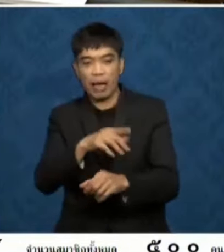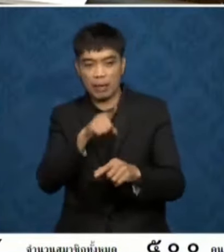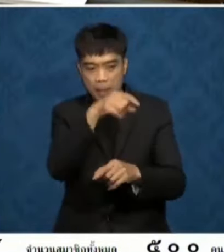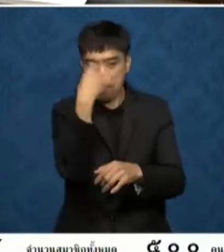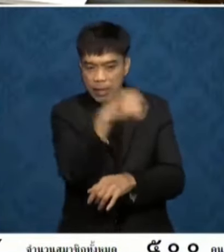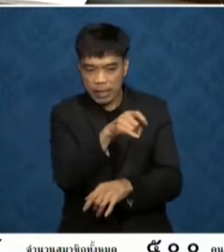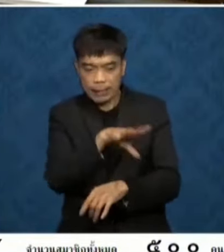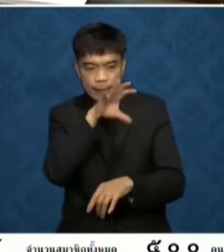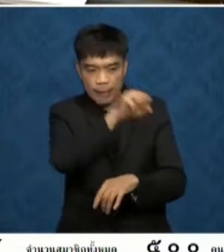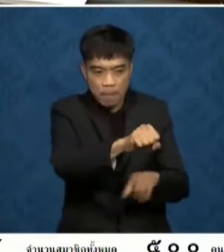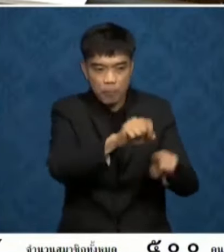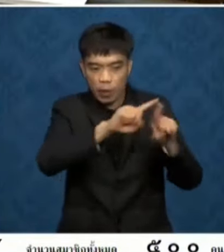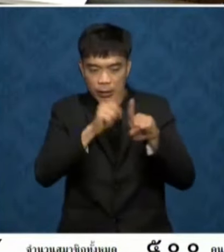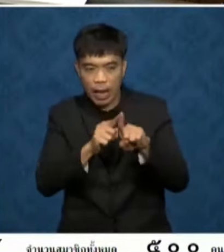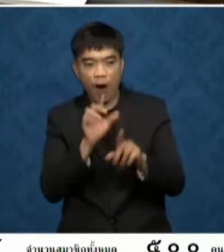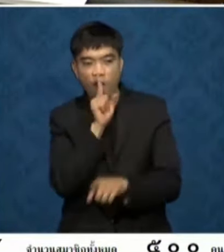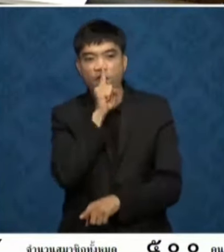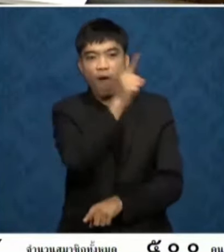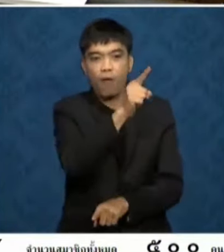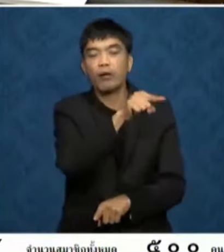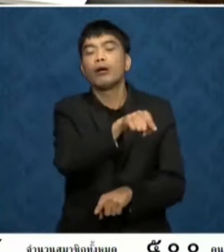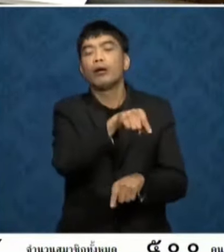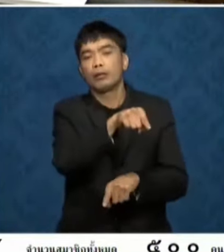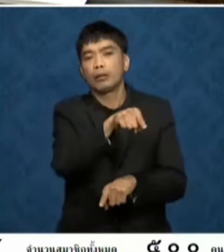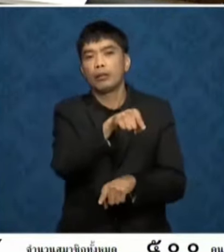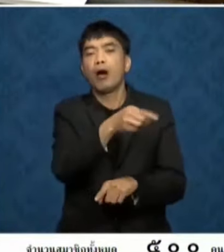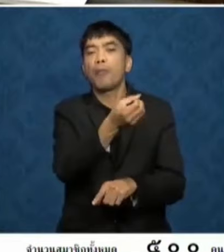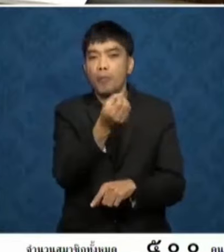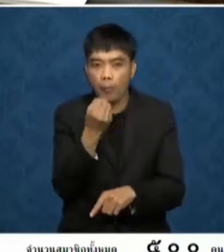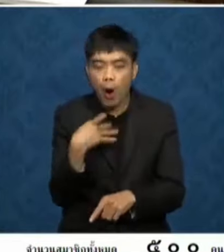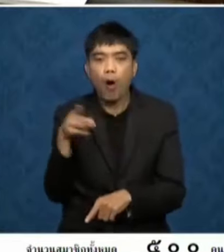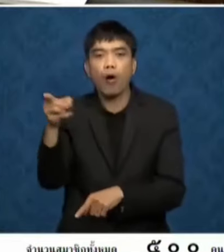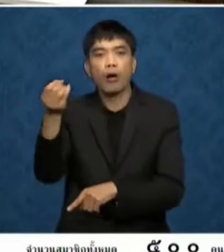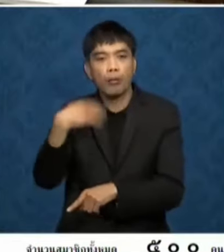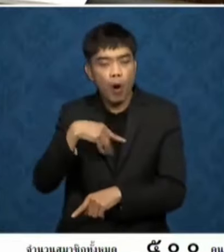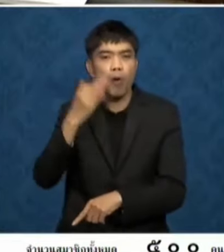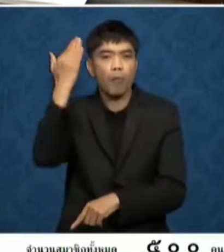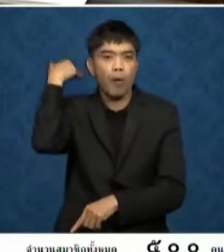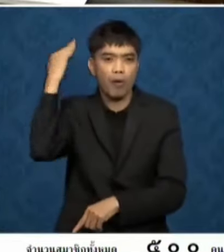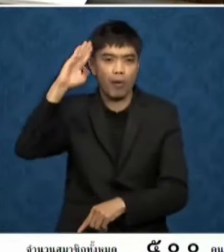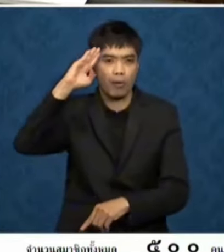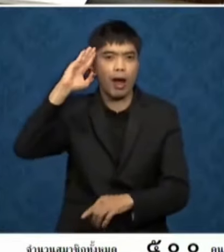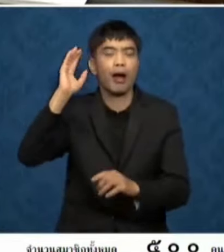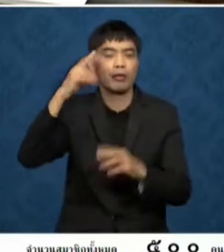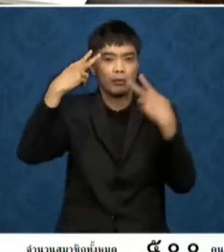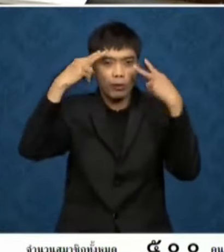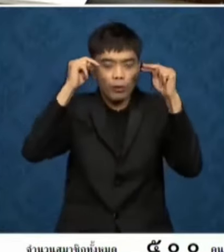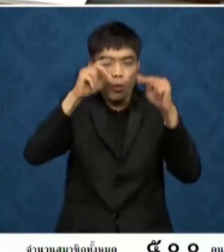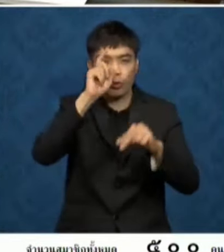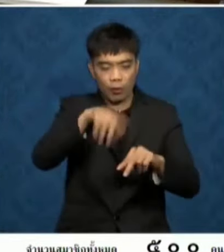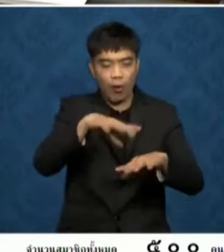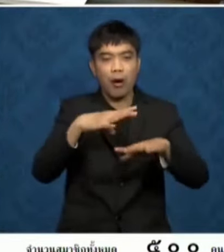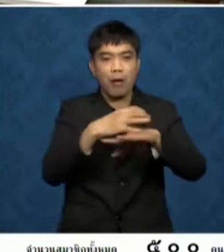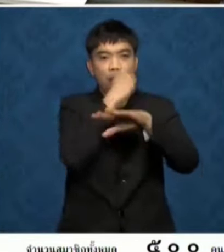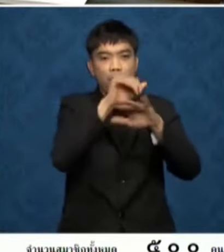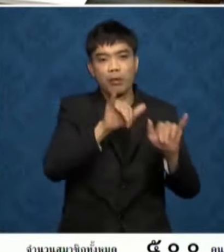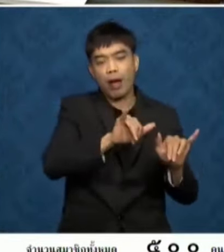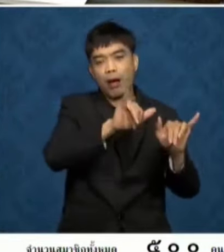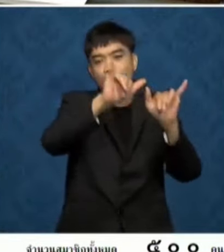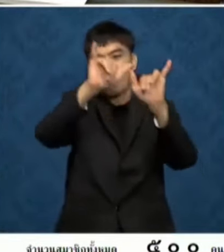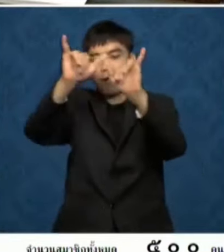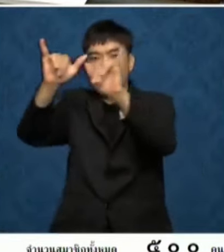ที่พลเอกประยุทธ์ก่อไว้กับประเทศชาตินี้ค่ะแต่ต้องทำให้คุณประยุทธ์ในวันที่ลงจากอำนาจต้องย้ายไปอยู่บ้านหลวงหลัง